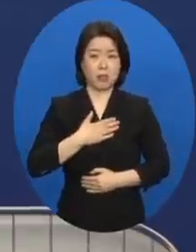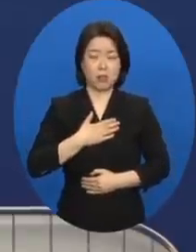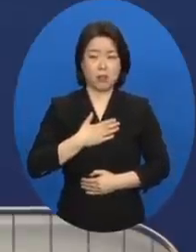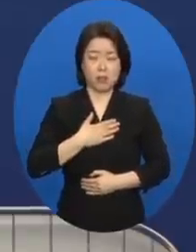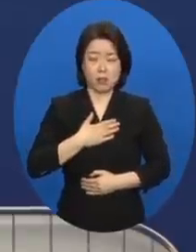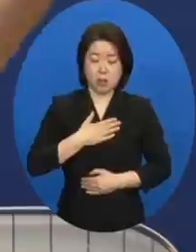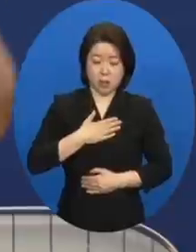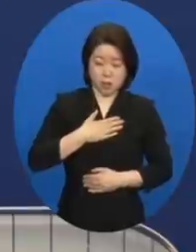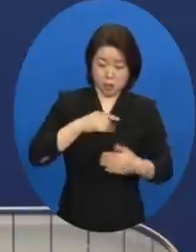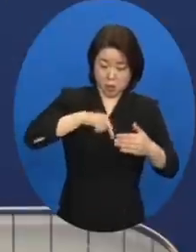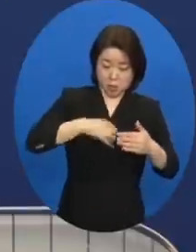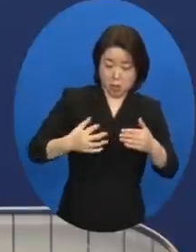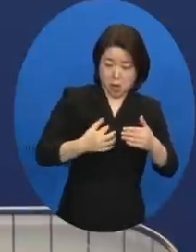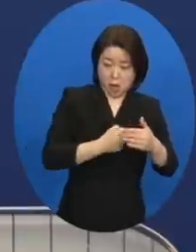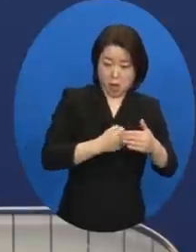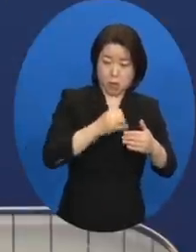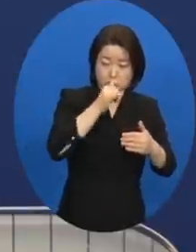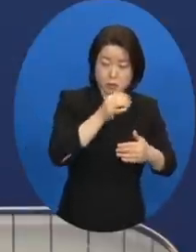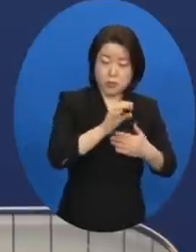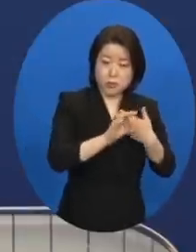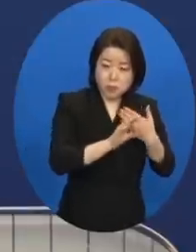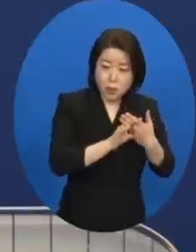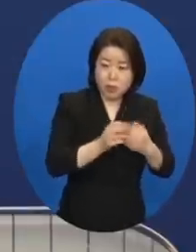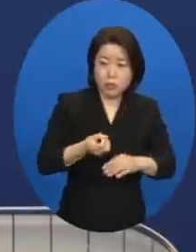있어야 준다는 거야.